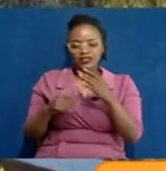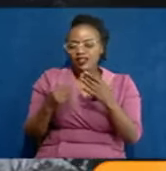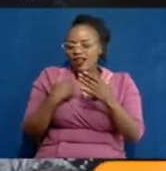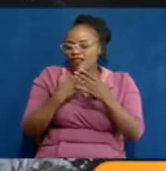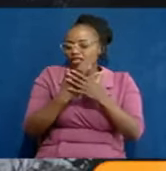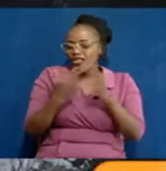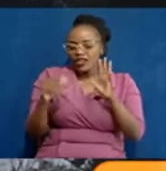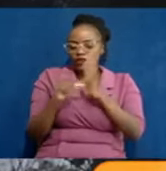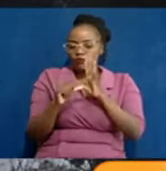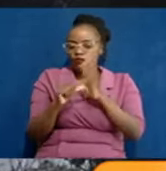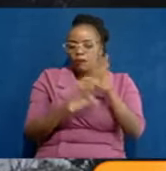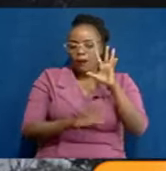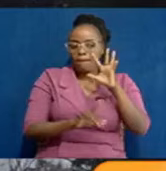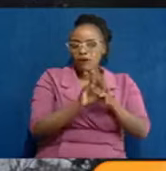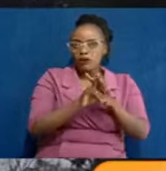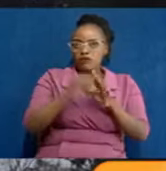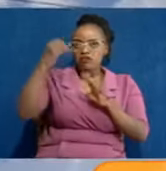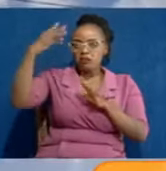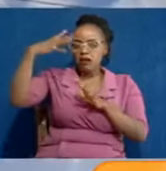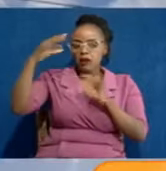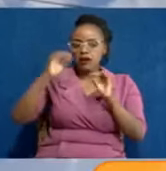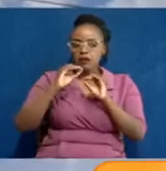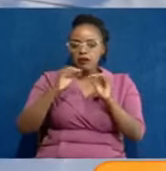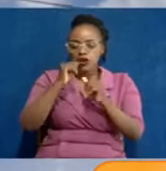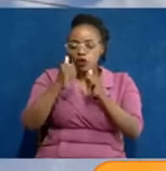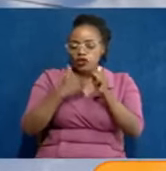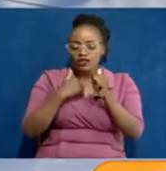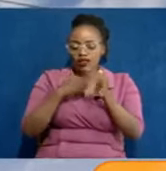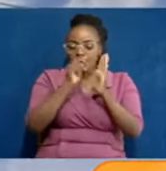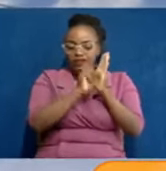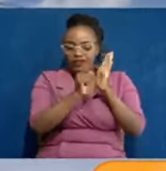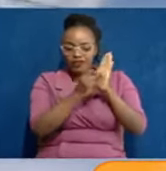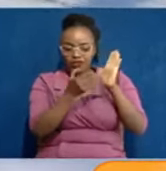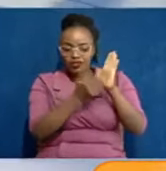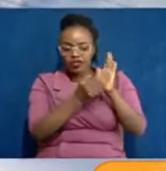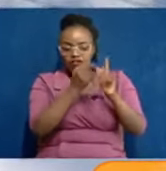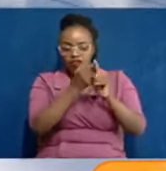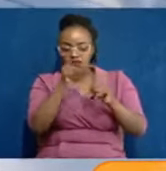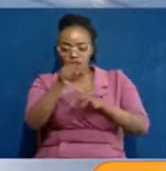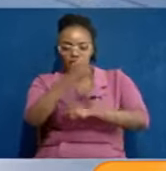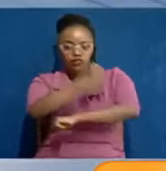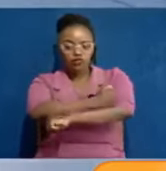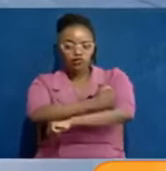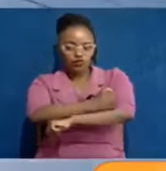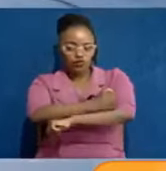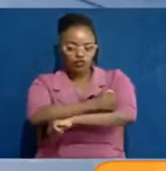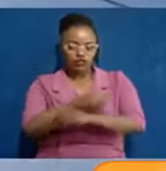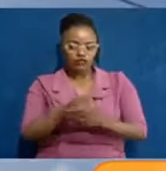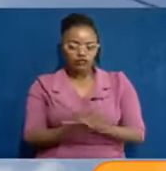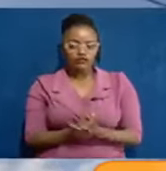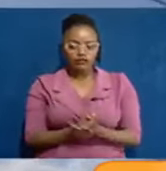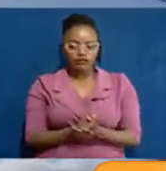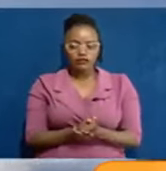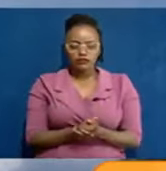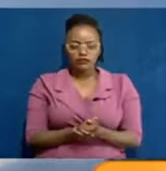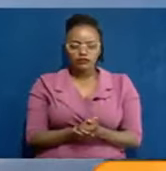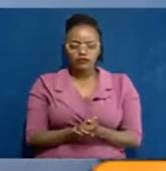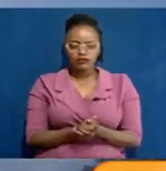hakuna hitilafu yoyote ya umeme iliyonakiliwa kutoka shule hiyo.